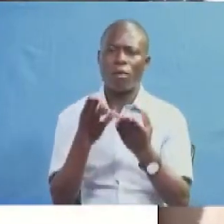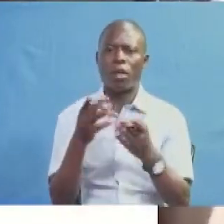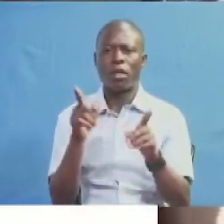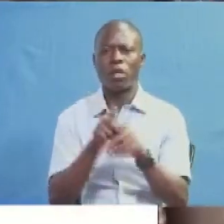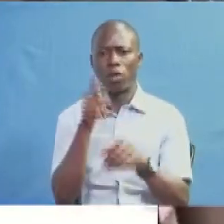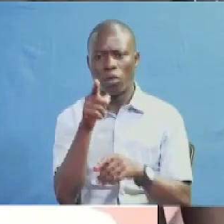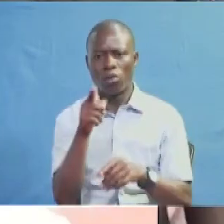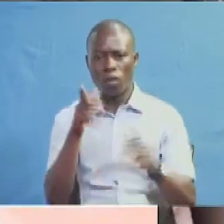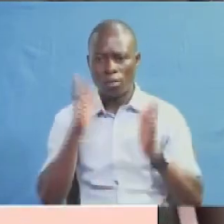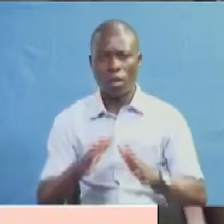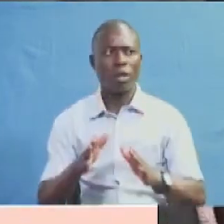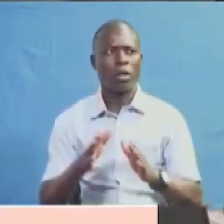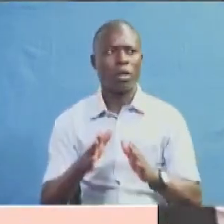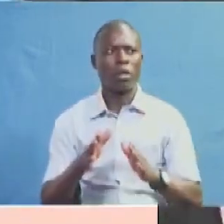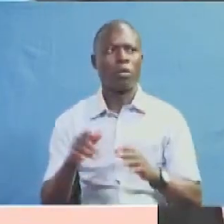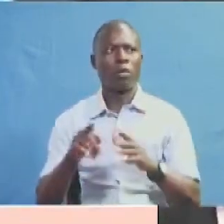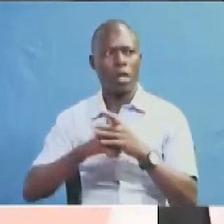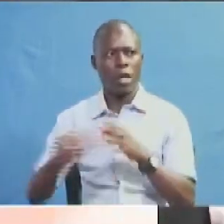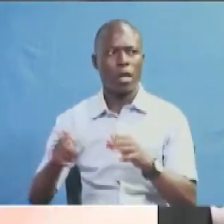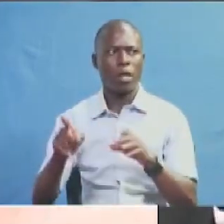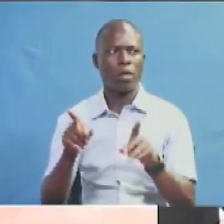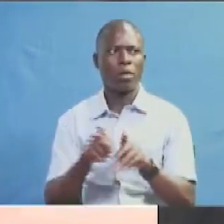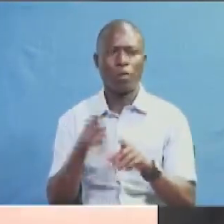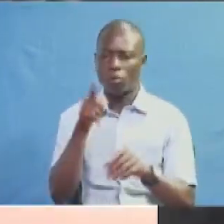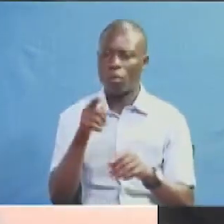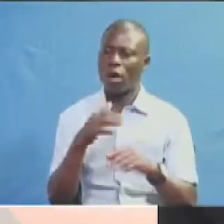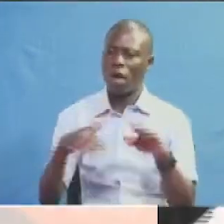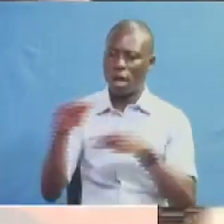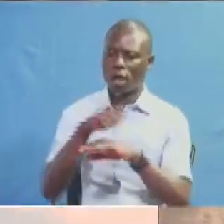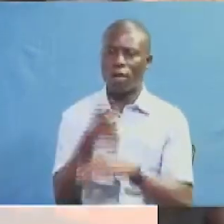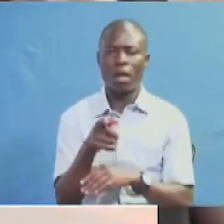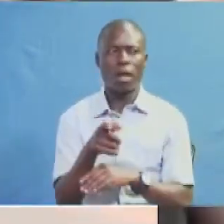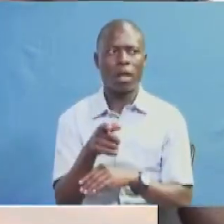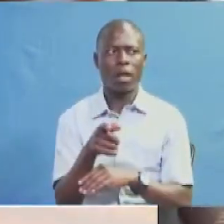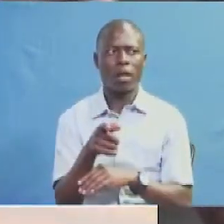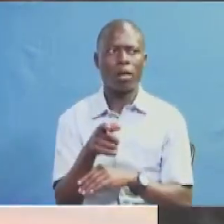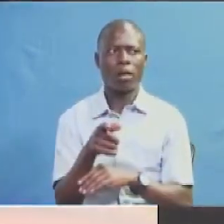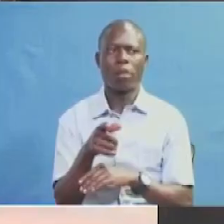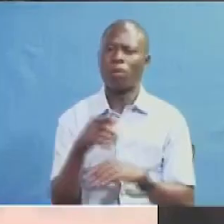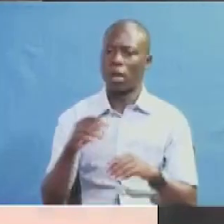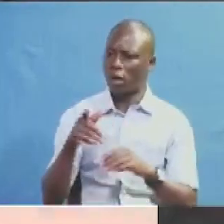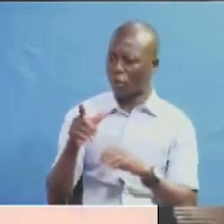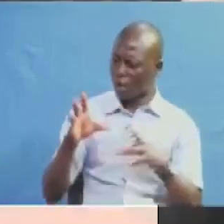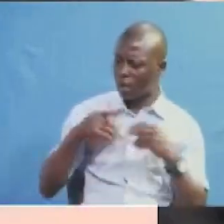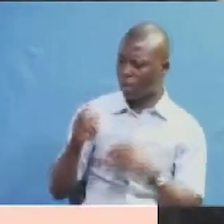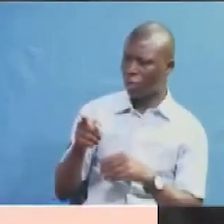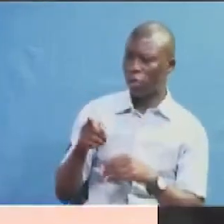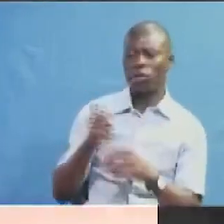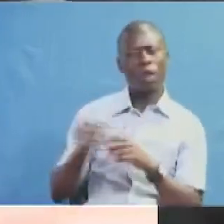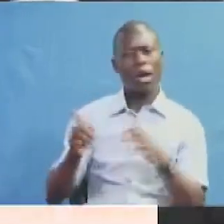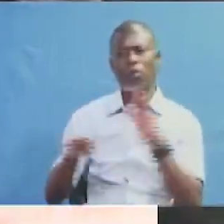Njogu, wewe umekataa bwana Njogu, umekataa bwana Njogu